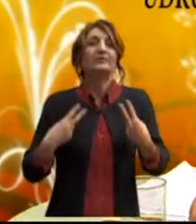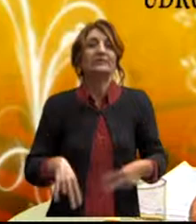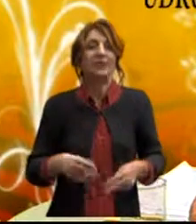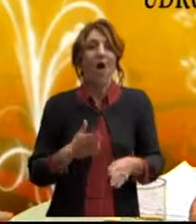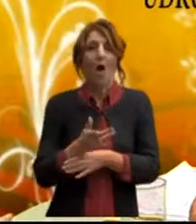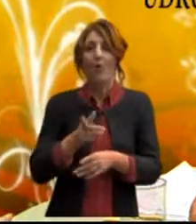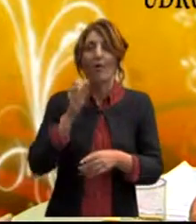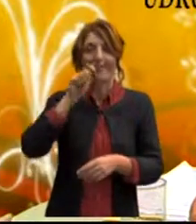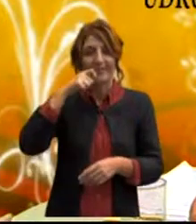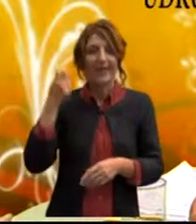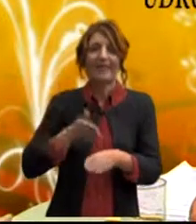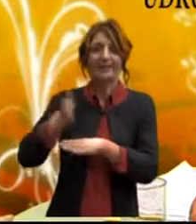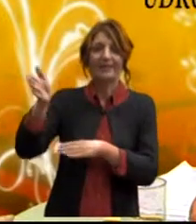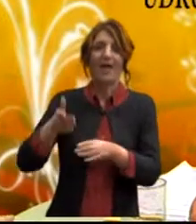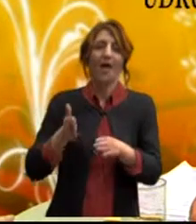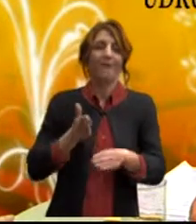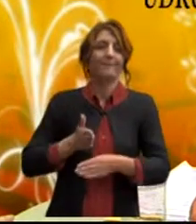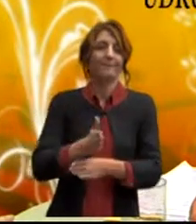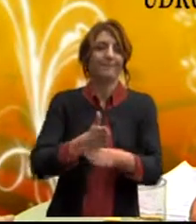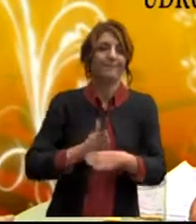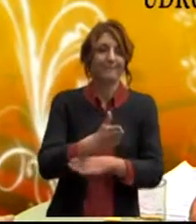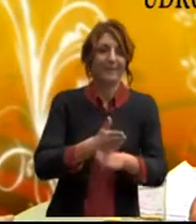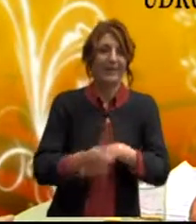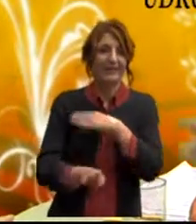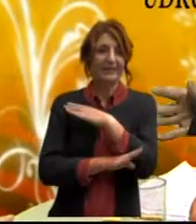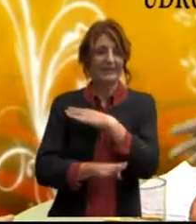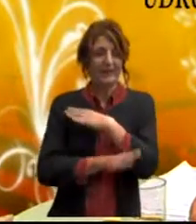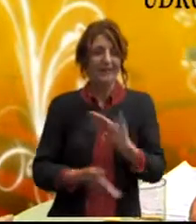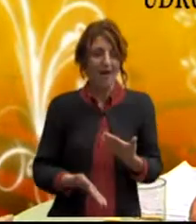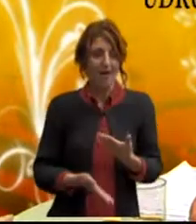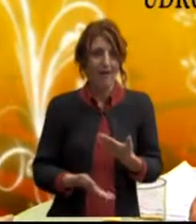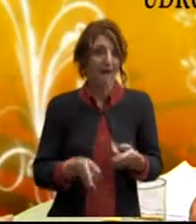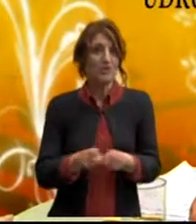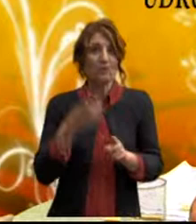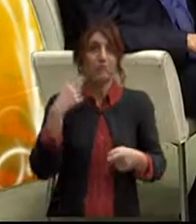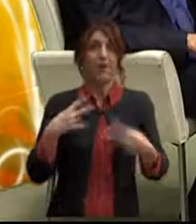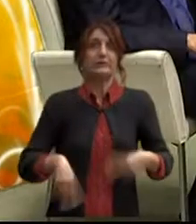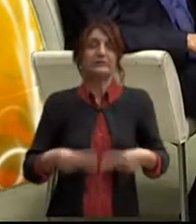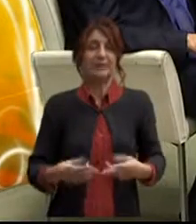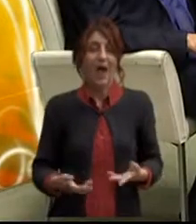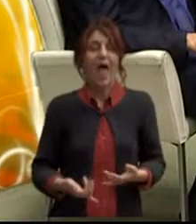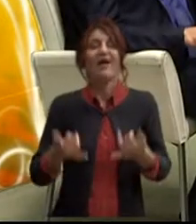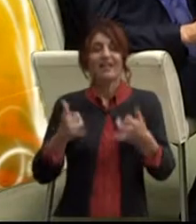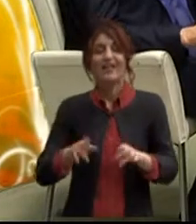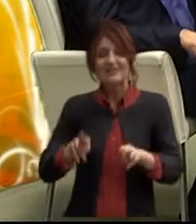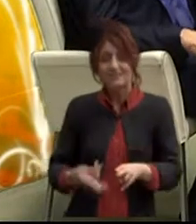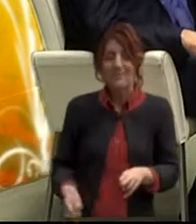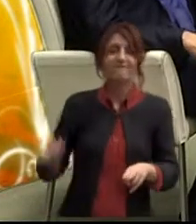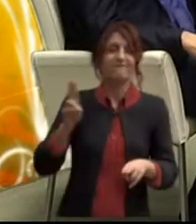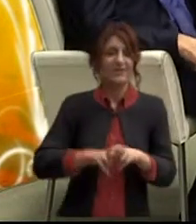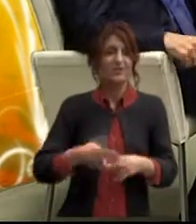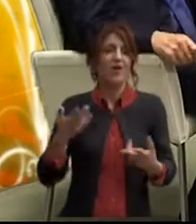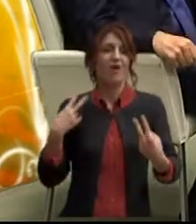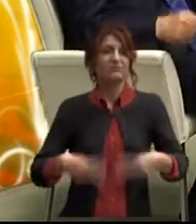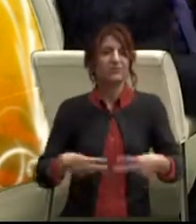pilati drva da mu drvo ne padne na glavu. Svako... Ja znam da je danas pojačan taj stres baš zbog onih čimbenika koje ste vi